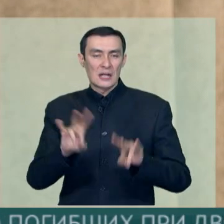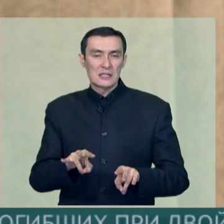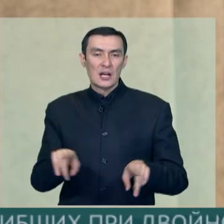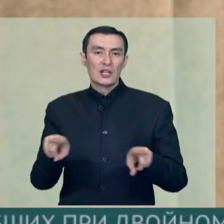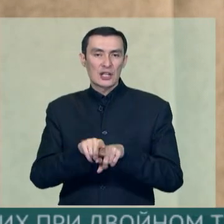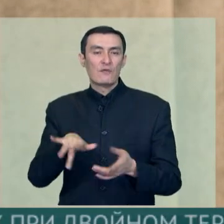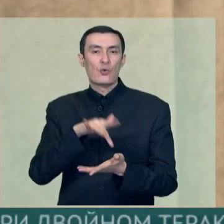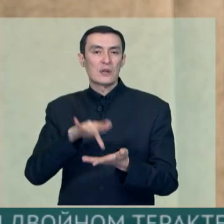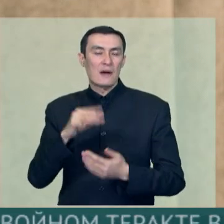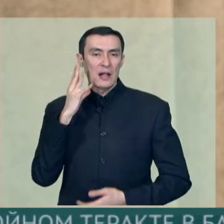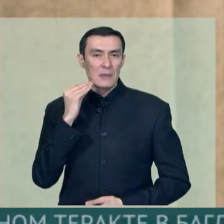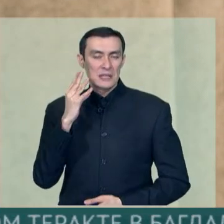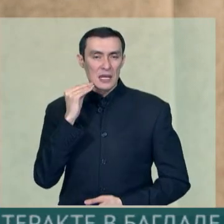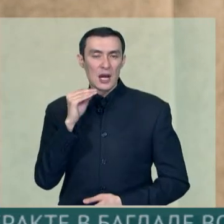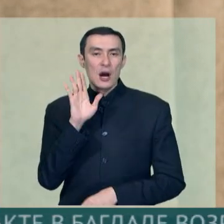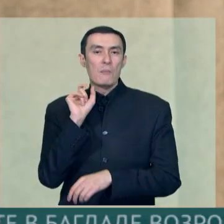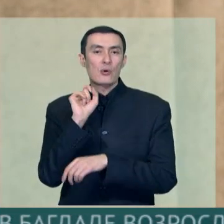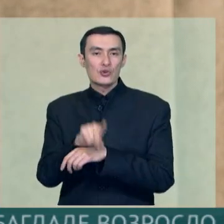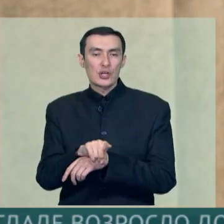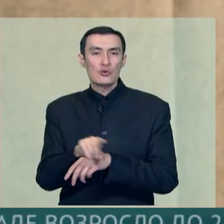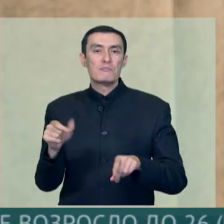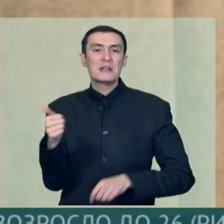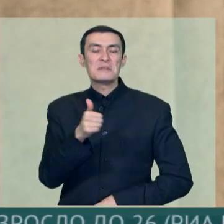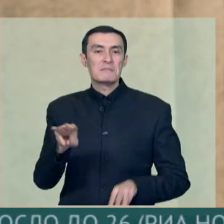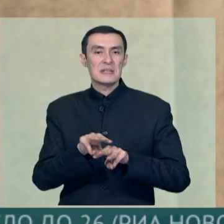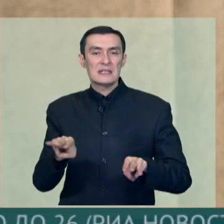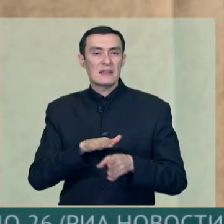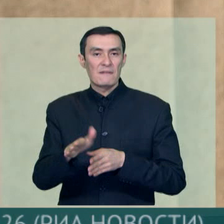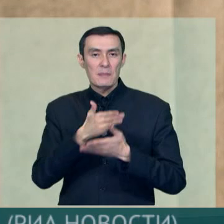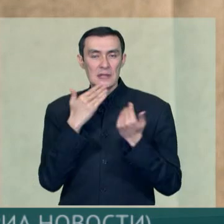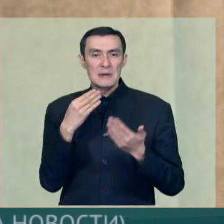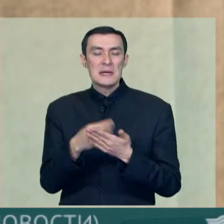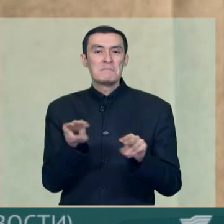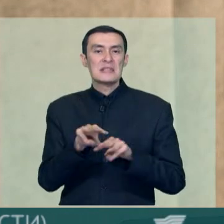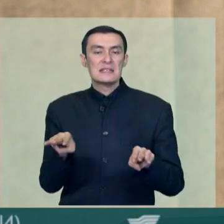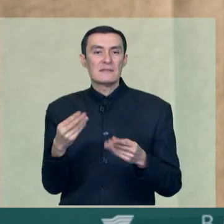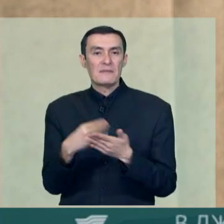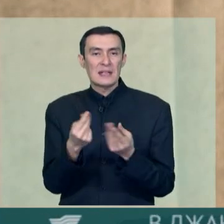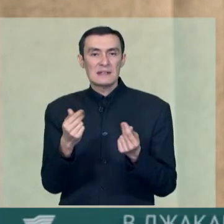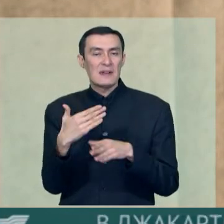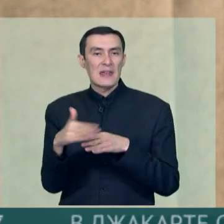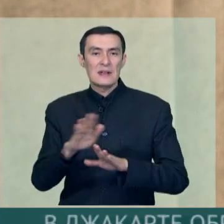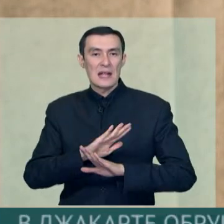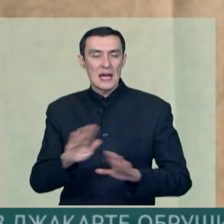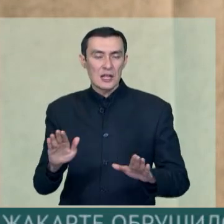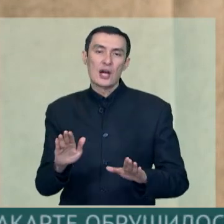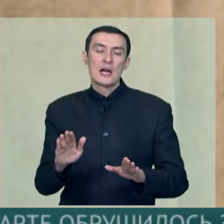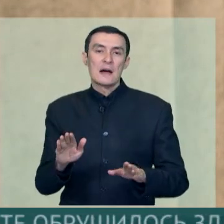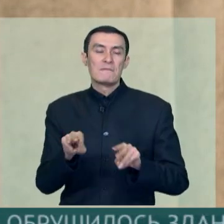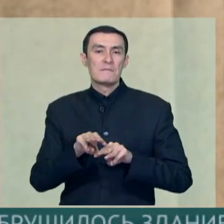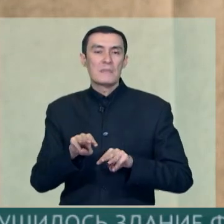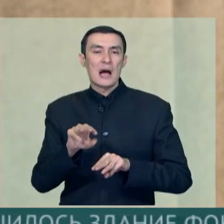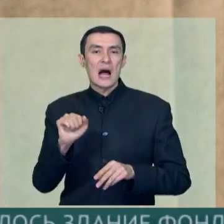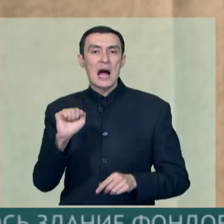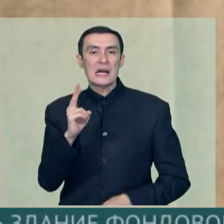положение в Алмате. Поручения премьер-министра не выполнены, Минфин денег на строительство современных моргов не выделяет, ведомство и акиматы